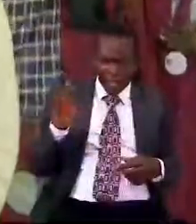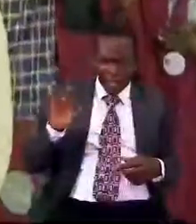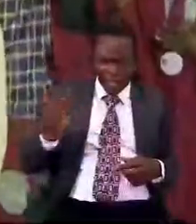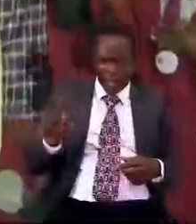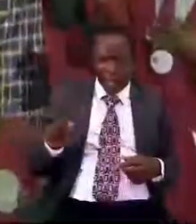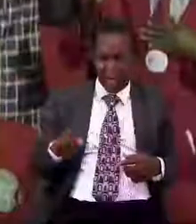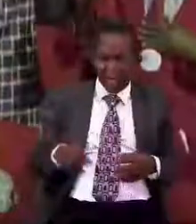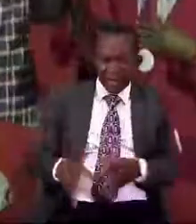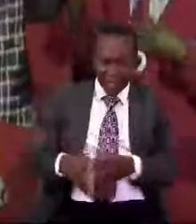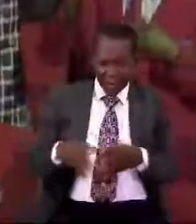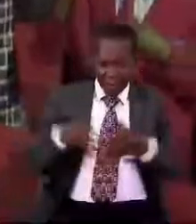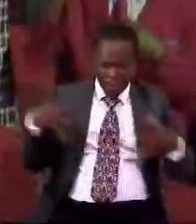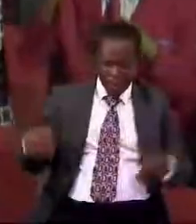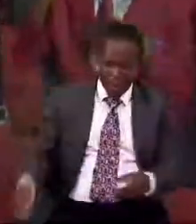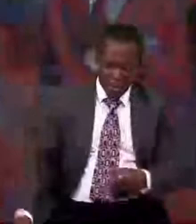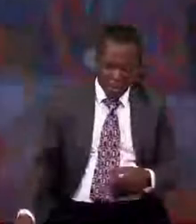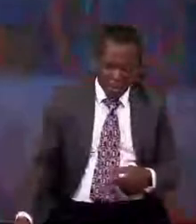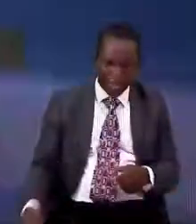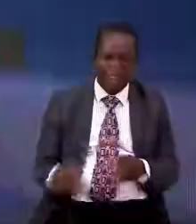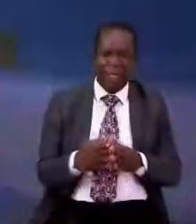disparaissent au nom de Jésus-Christ.